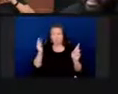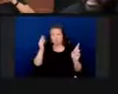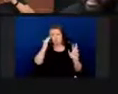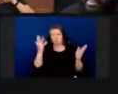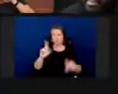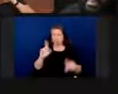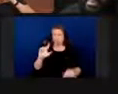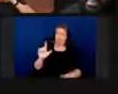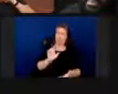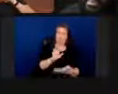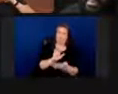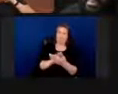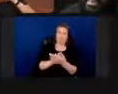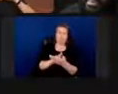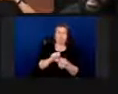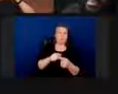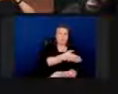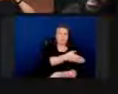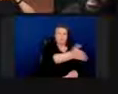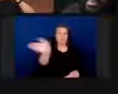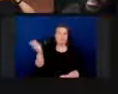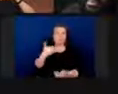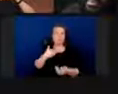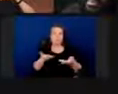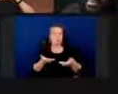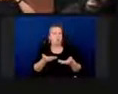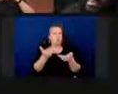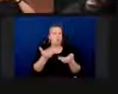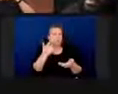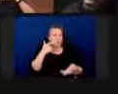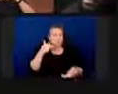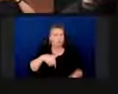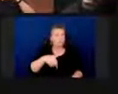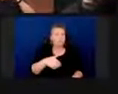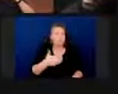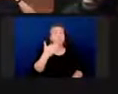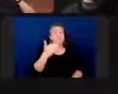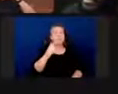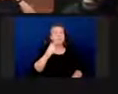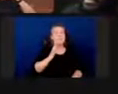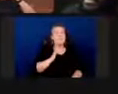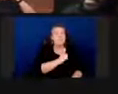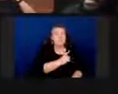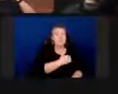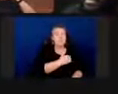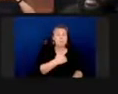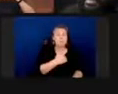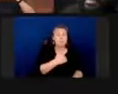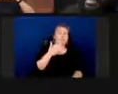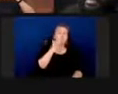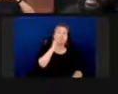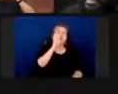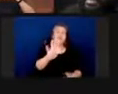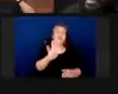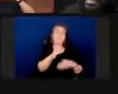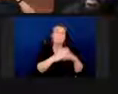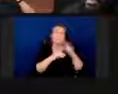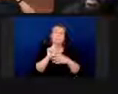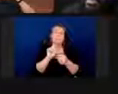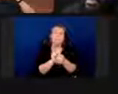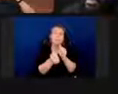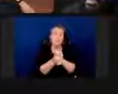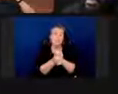في الاستعداد طبعا للمرحلة التالية. شكرا لكم أعضاء المجلس